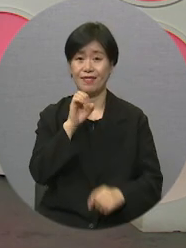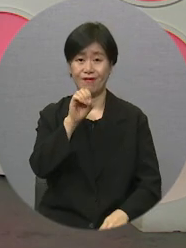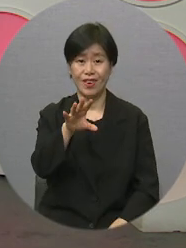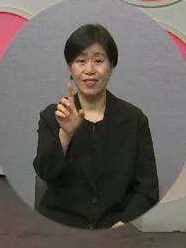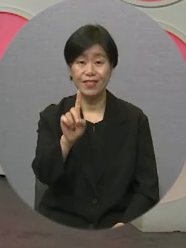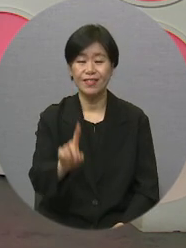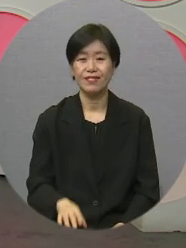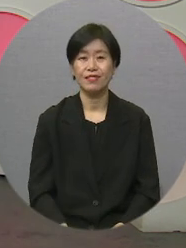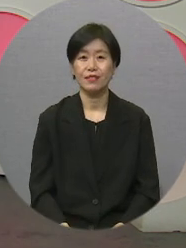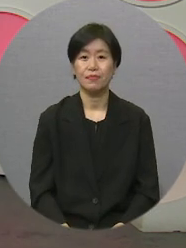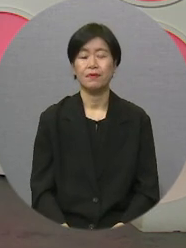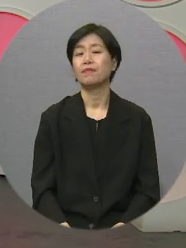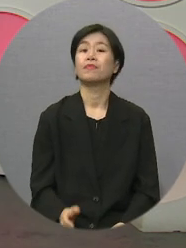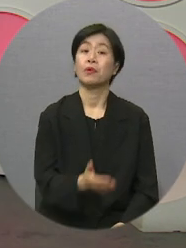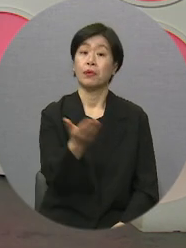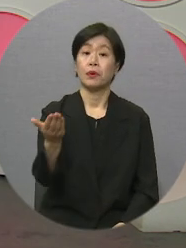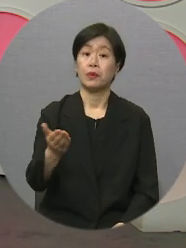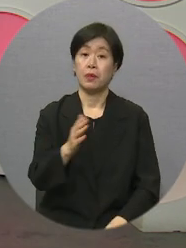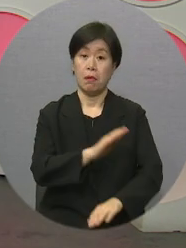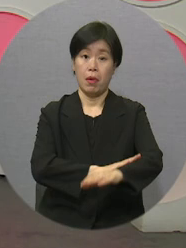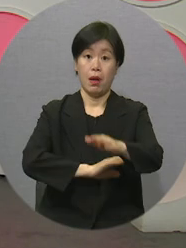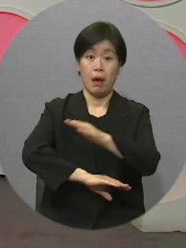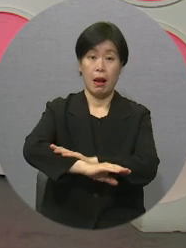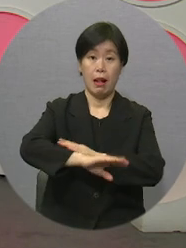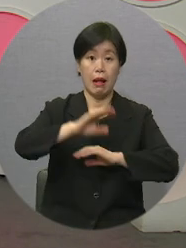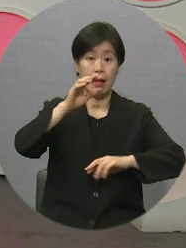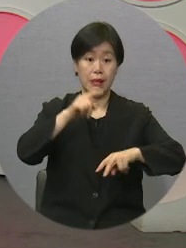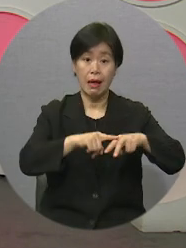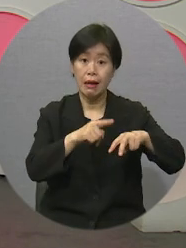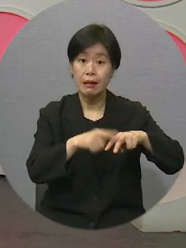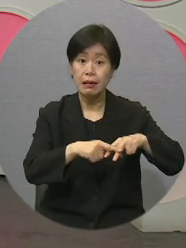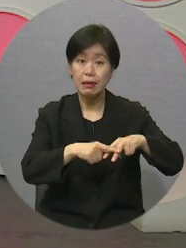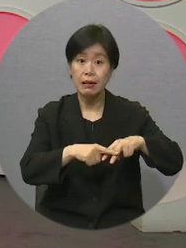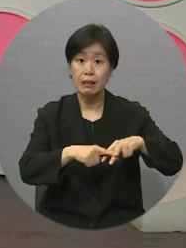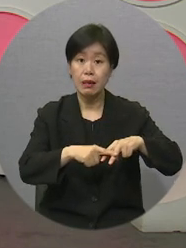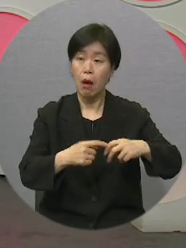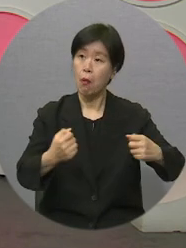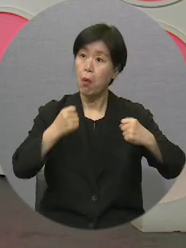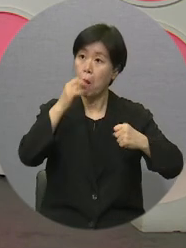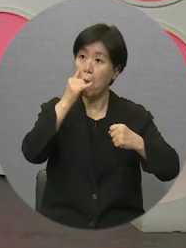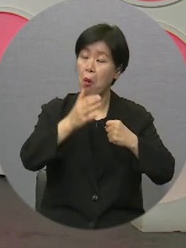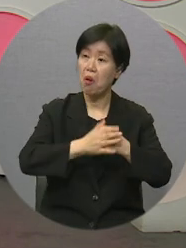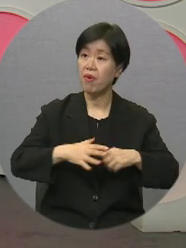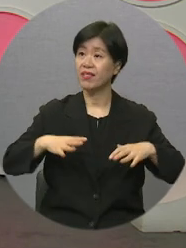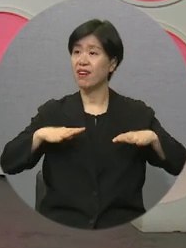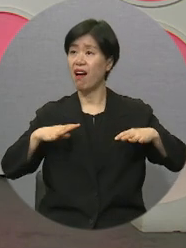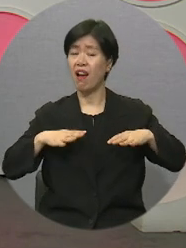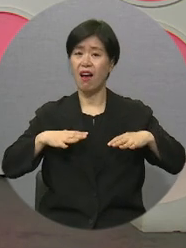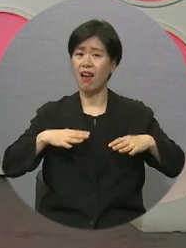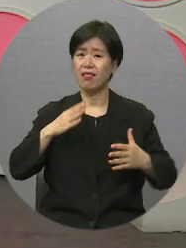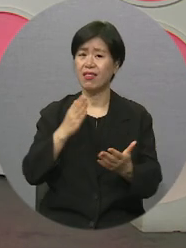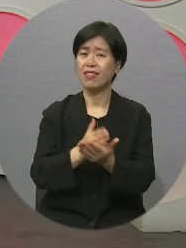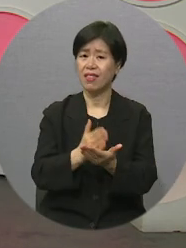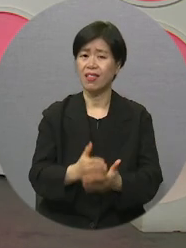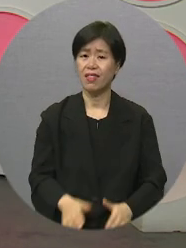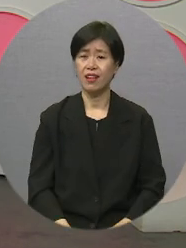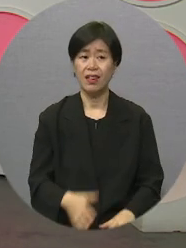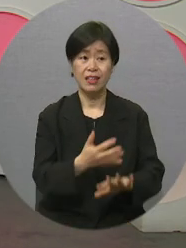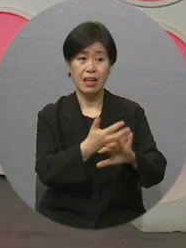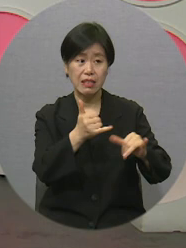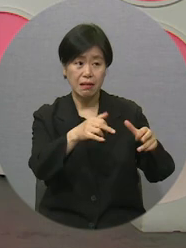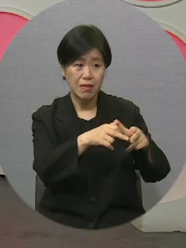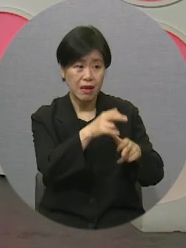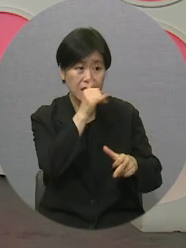여러분 사지가 멀쩡하다고 자랑 말고 남들 무시하지